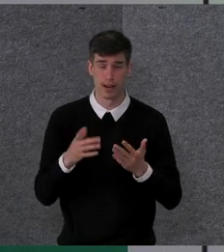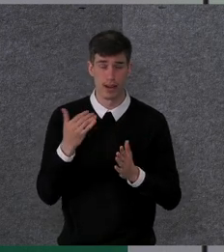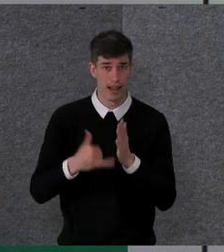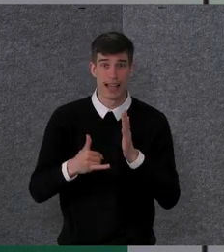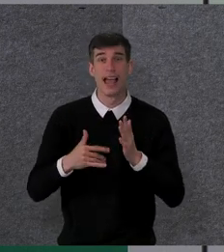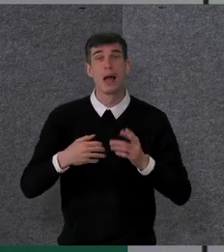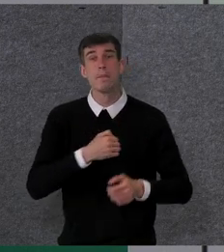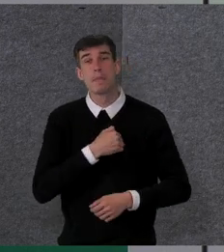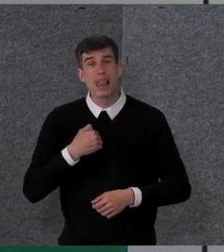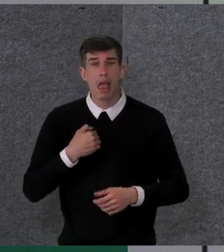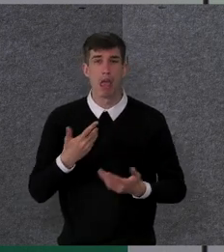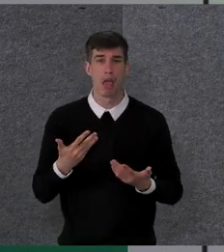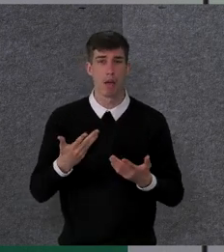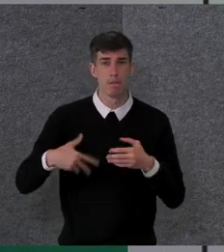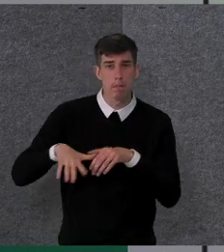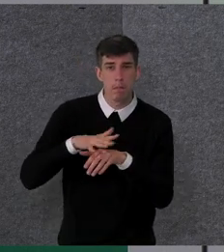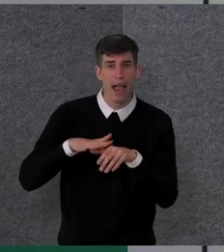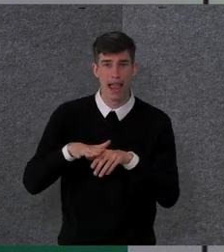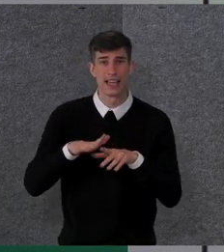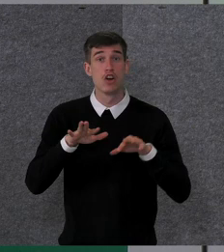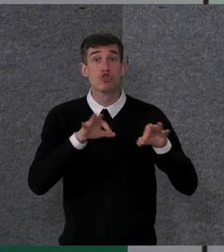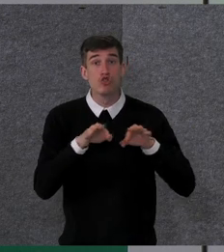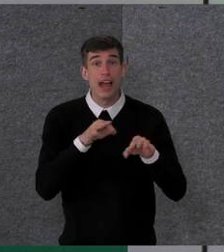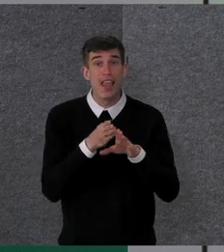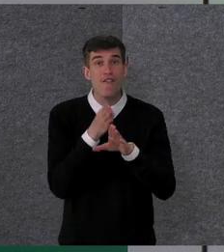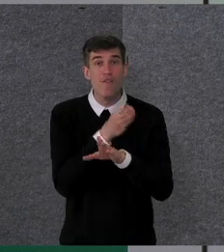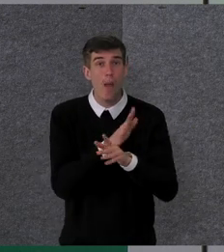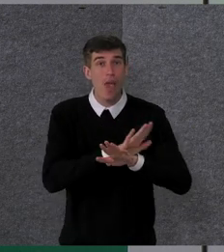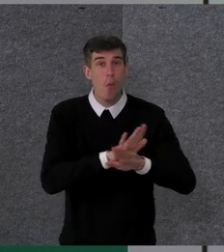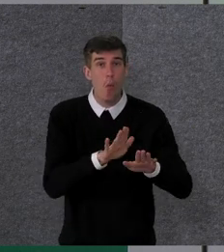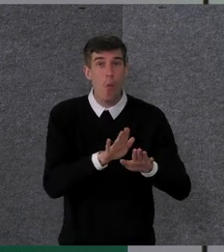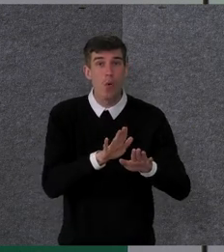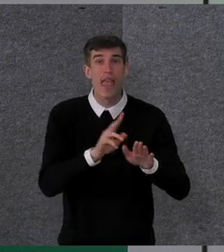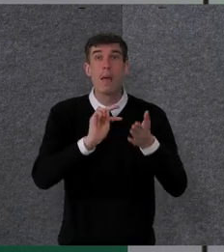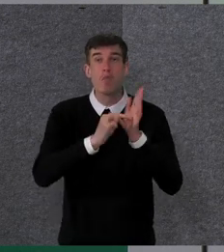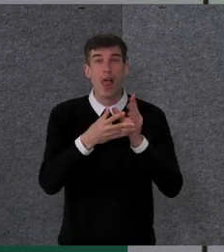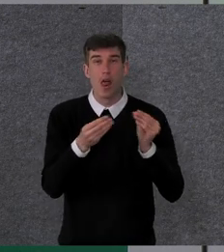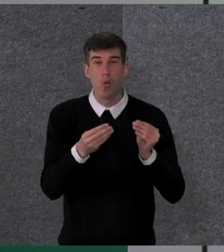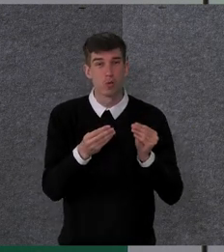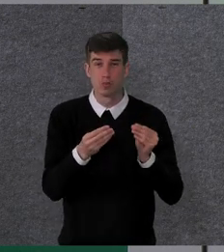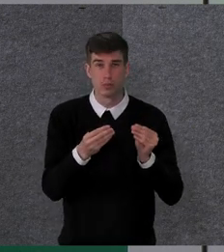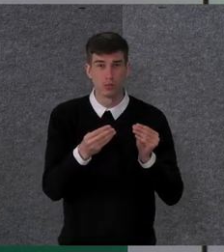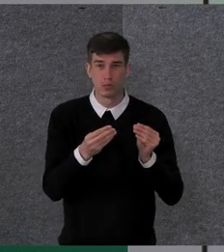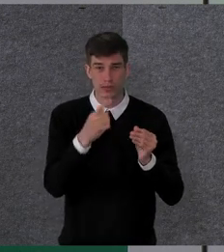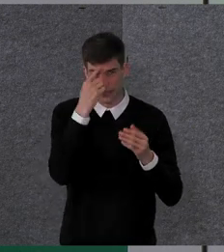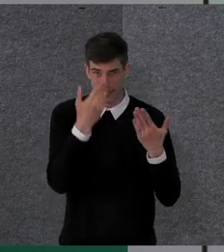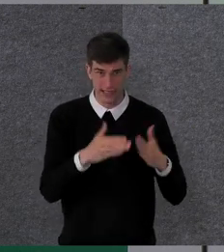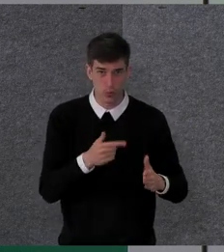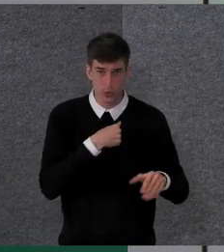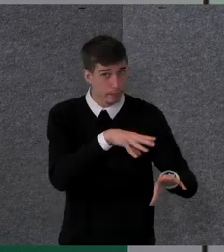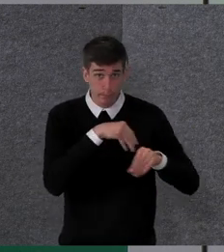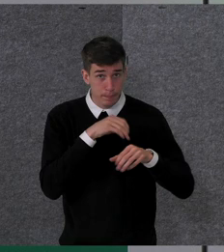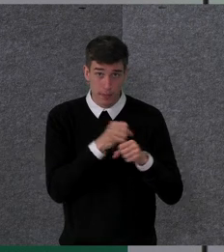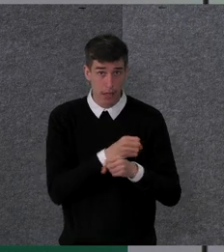eine militärische Intervention ohne eine Strategie für eine politische Lösung des Konflikts einfach nicht akzeptabel